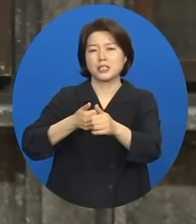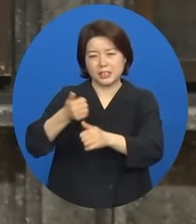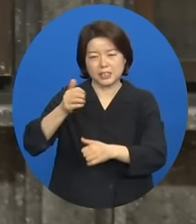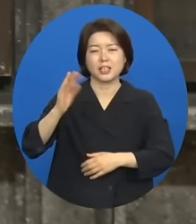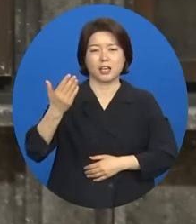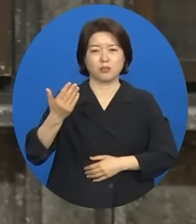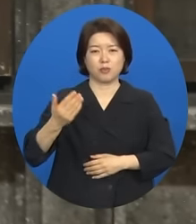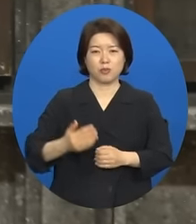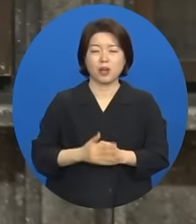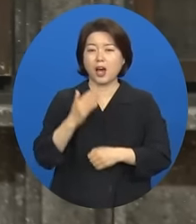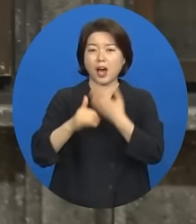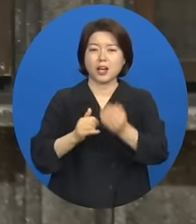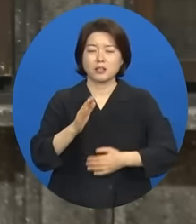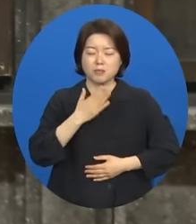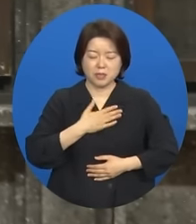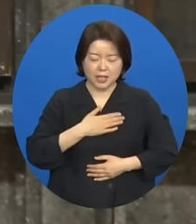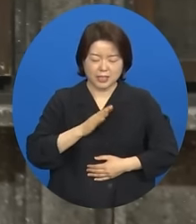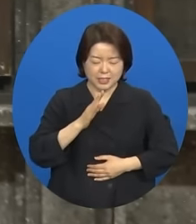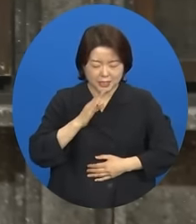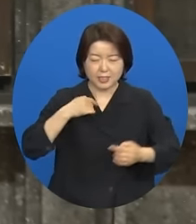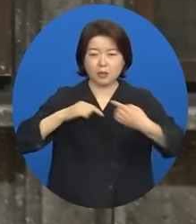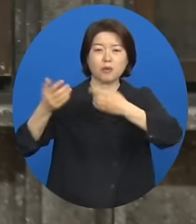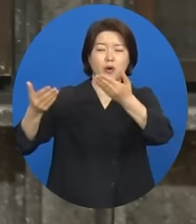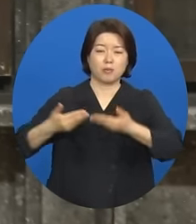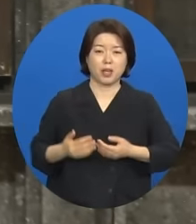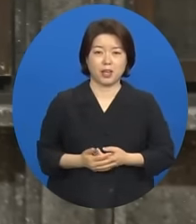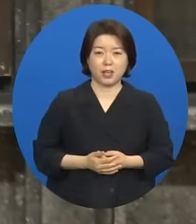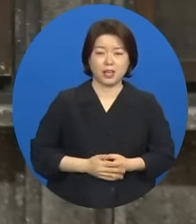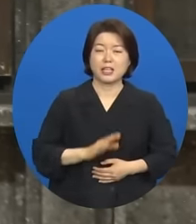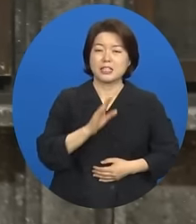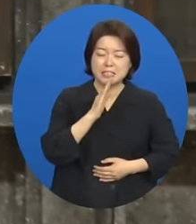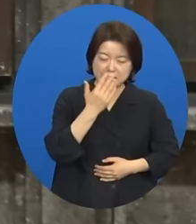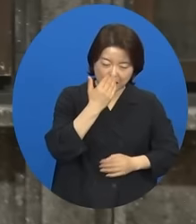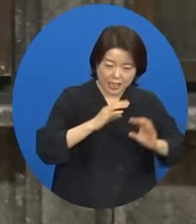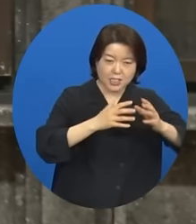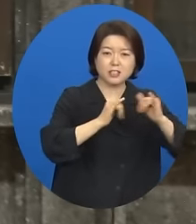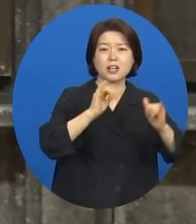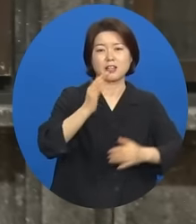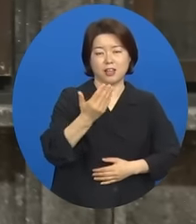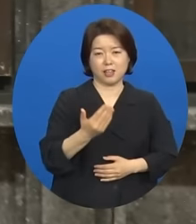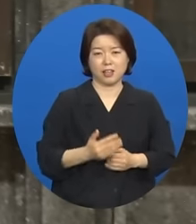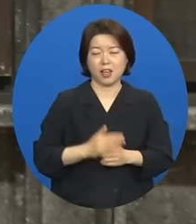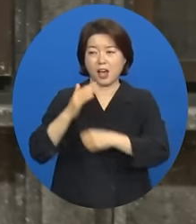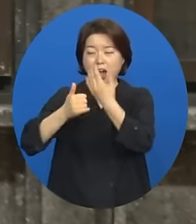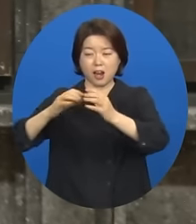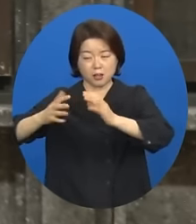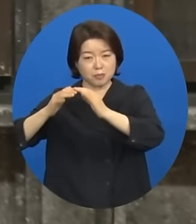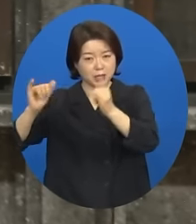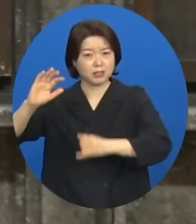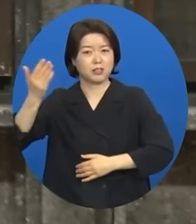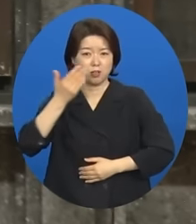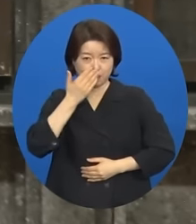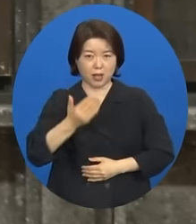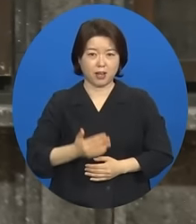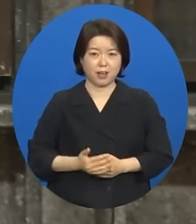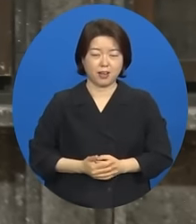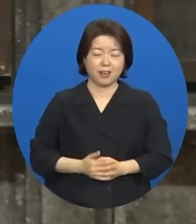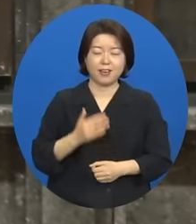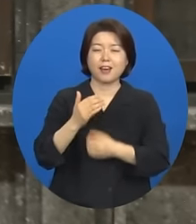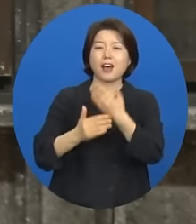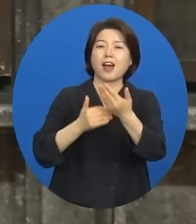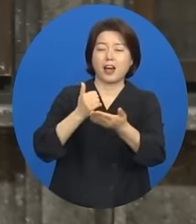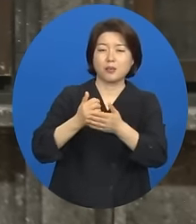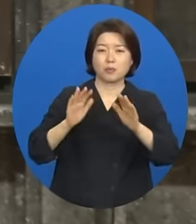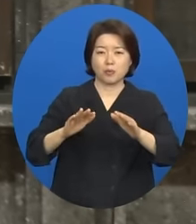우리를 진정 다스릴 수 있기 때문에, 진정 이스라엘이 될 수 있기 때문에, 하나님의 백성이 될 수 있기 때문에 그렇습니다. 하나님께